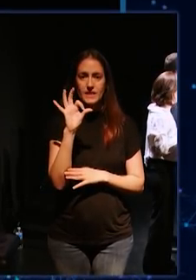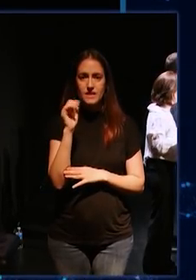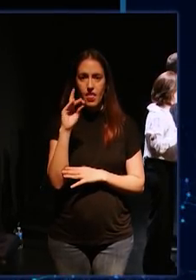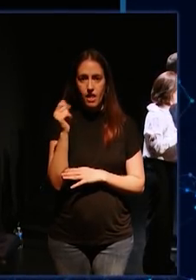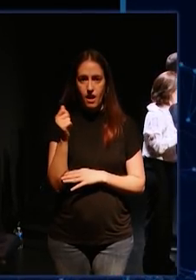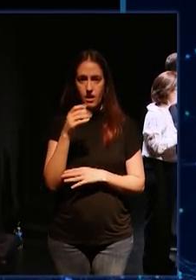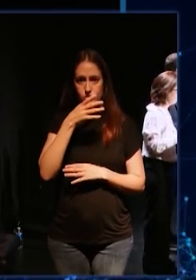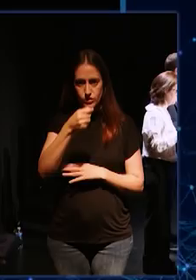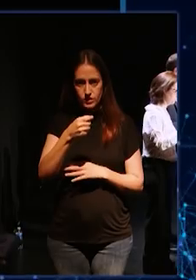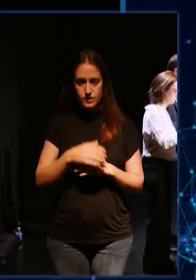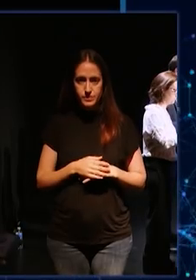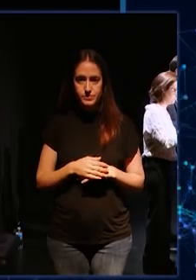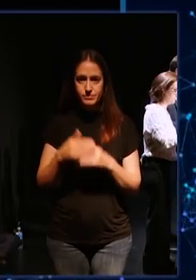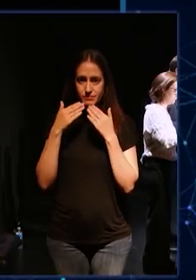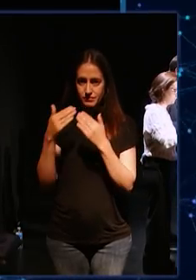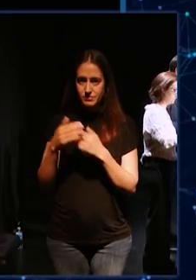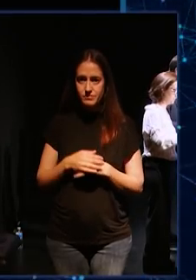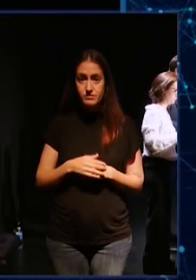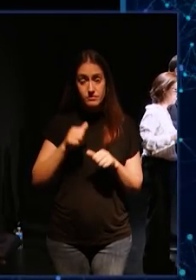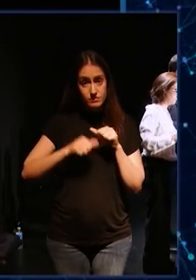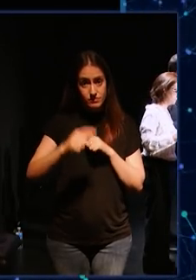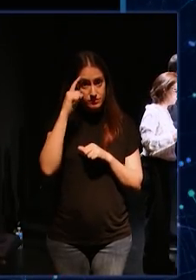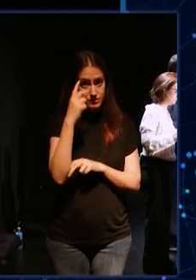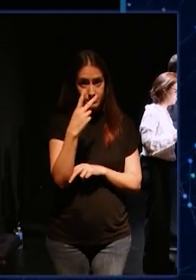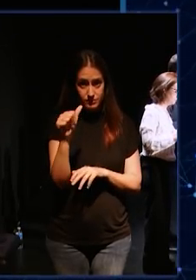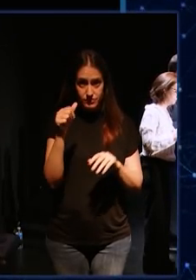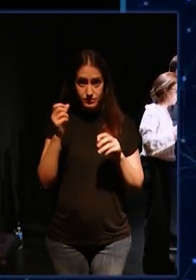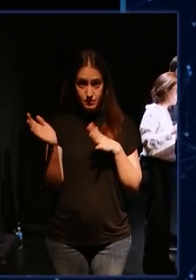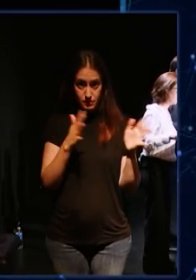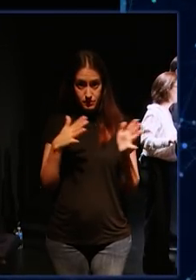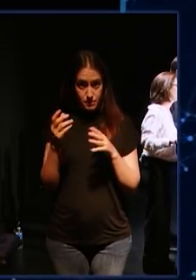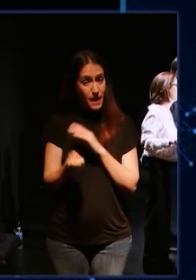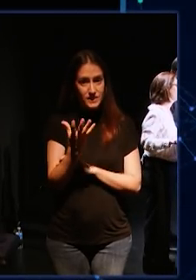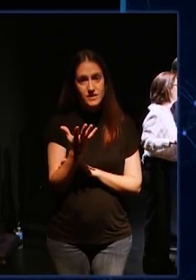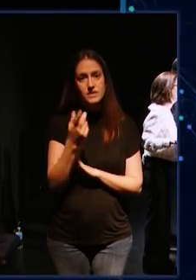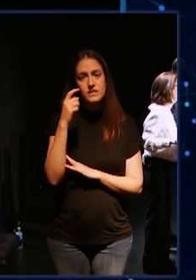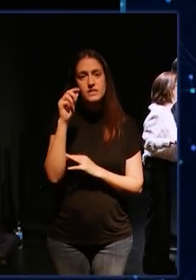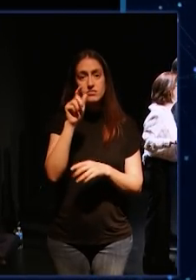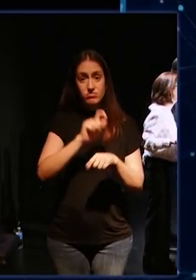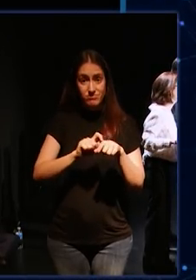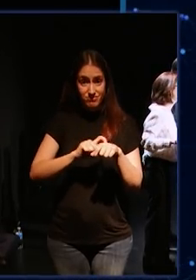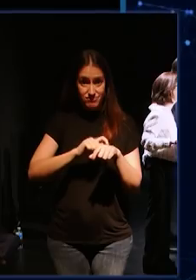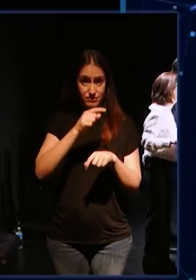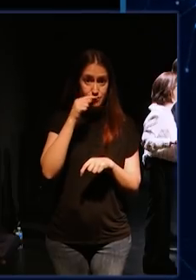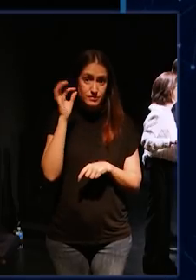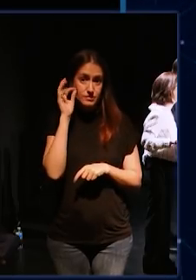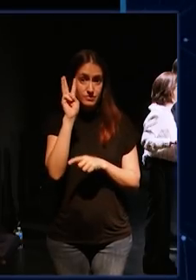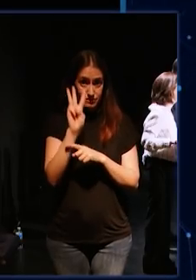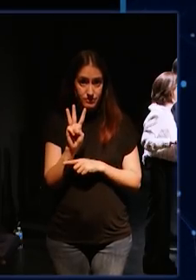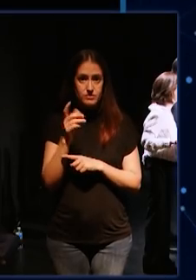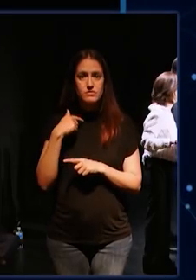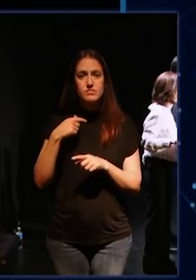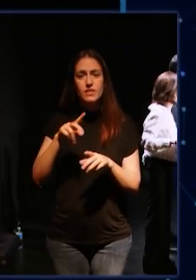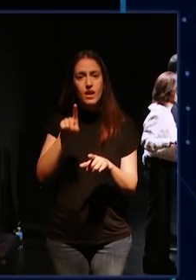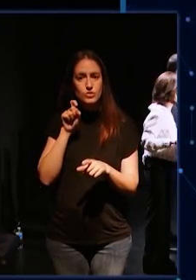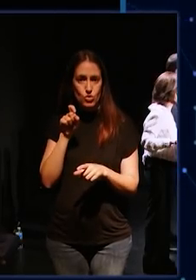Catalunya. Moltes gràcies. El proper 26 de març, els cardedeuencs i cardedeuenques estem cridats a triar quin és el poble que